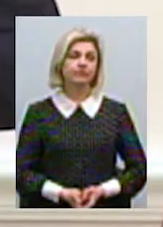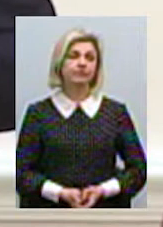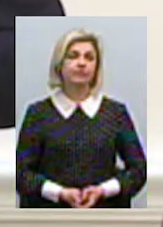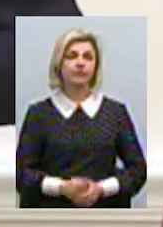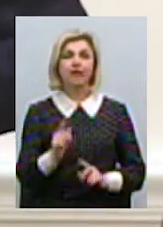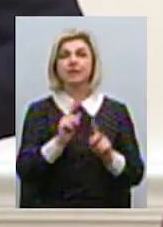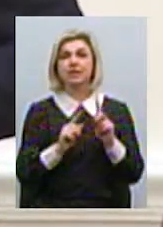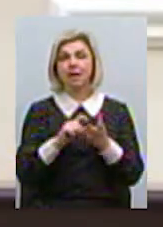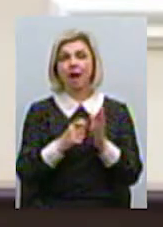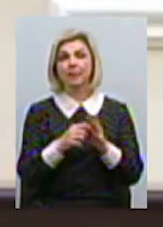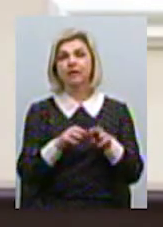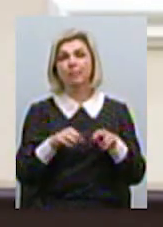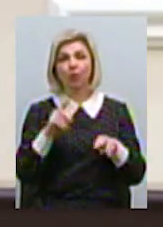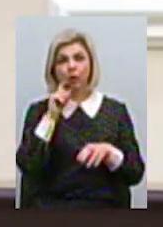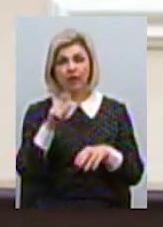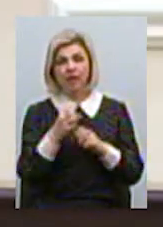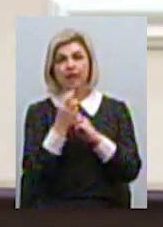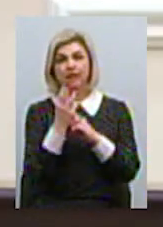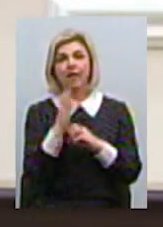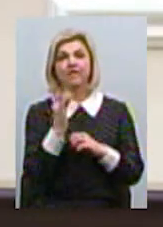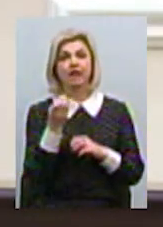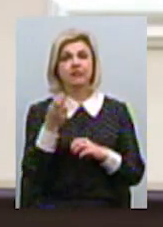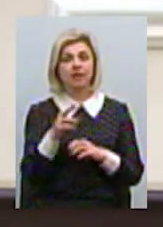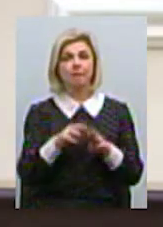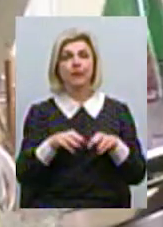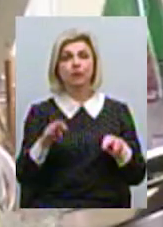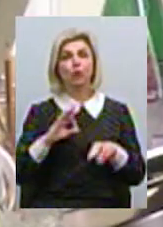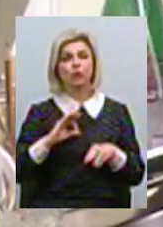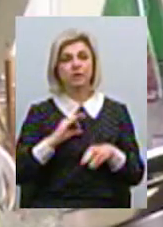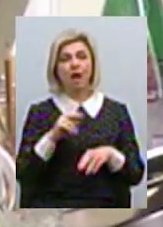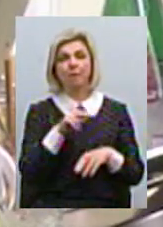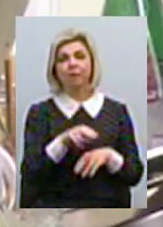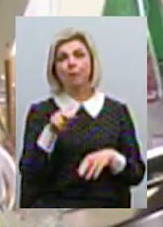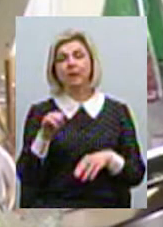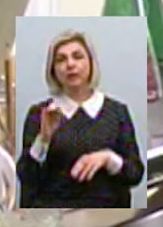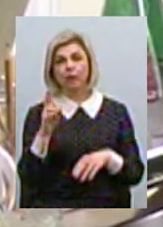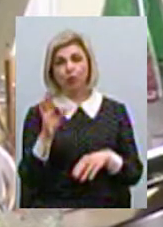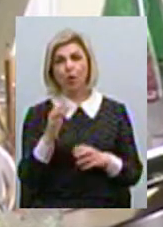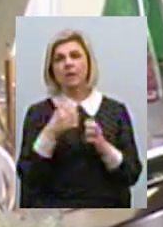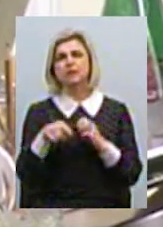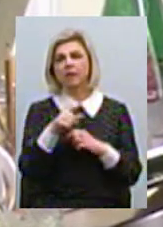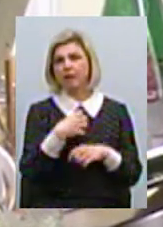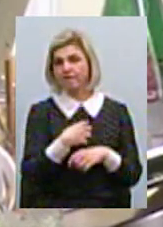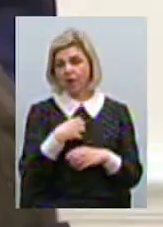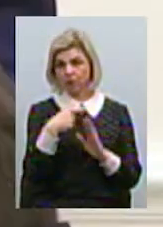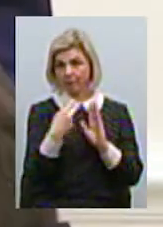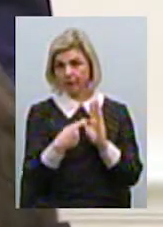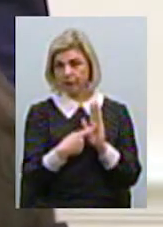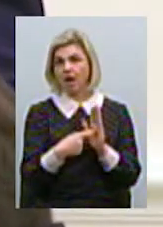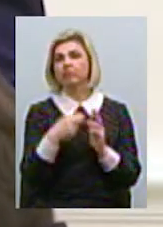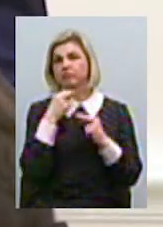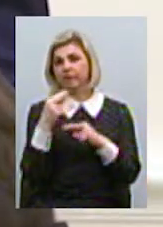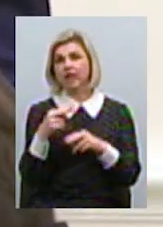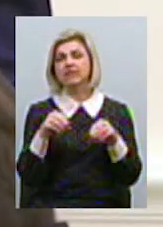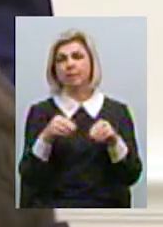На засіданні Кабінету міністрів України 13 вересня міністр юстиції Павло Петренко серед інших надважливих питань виділив